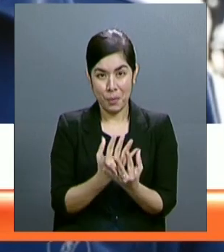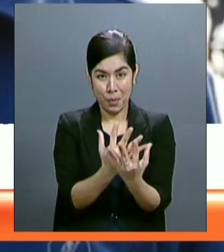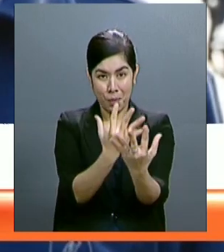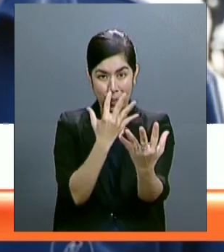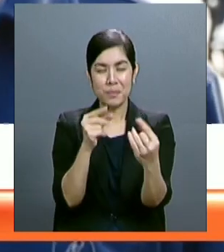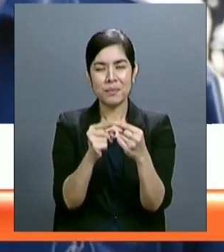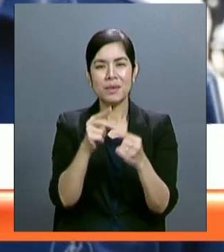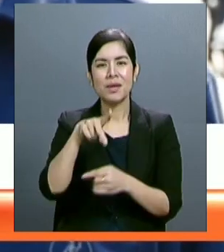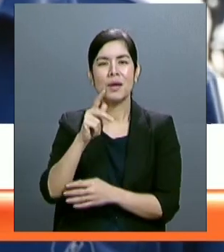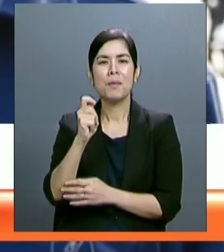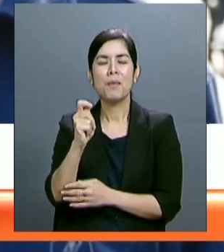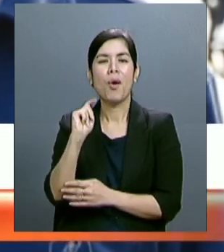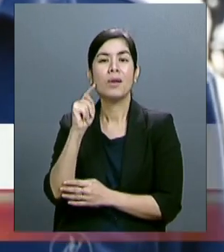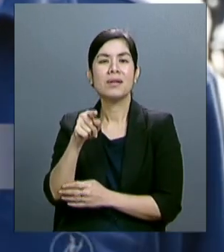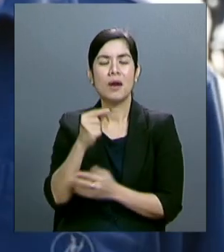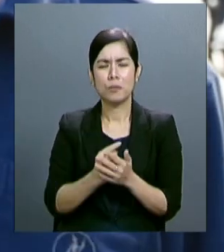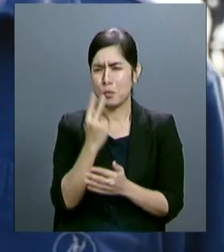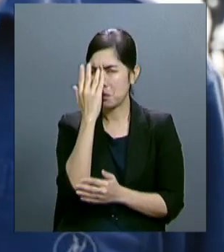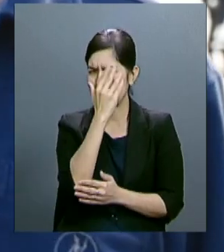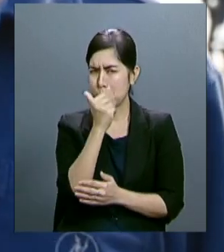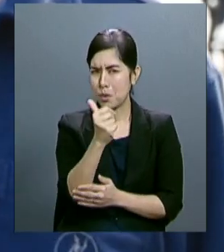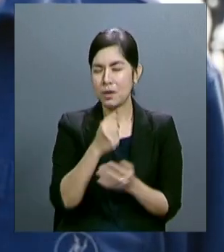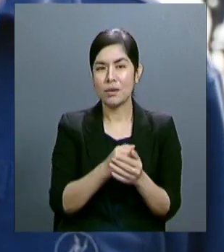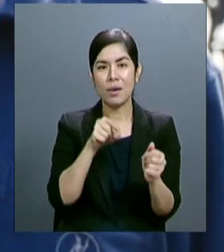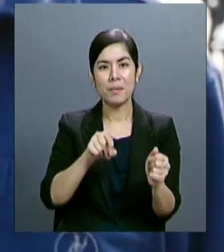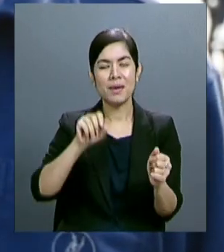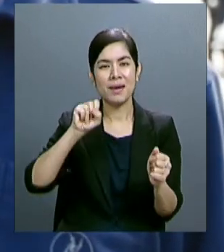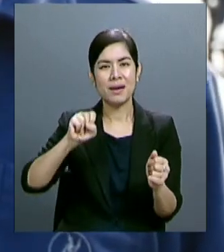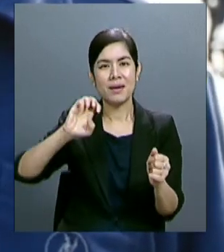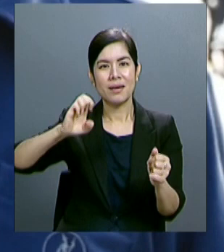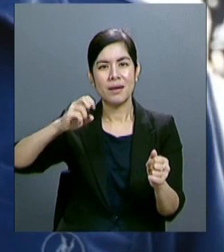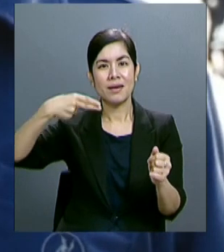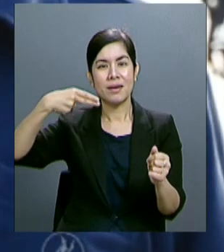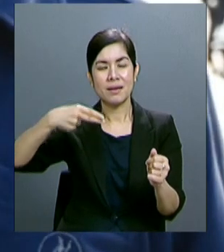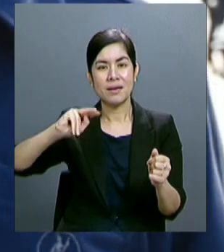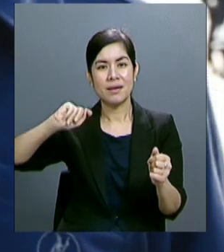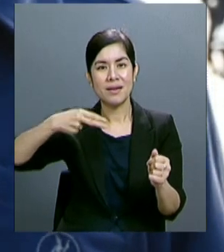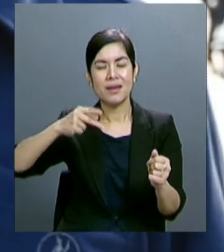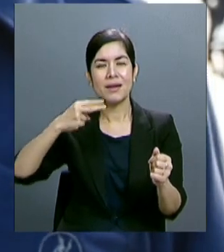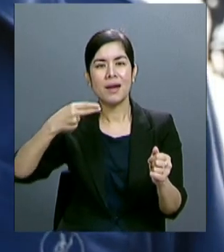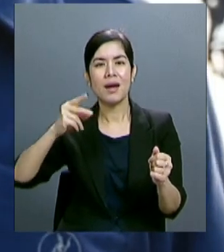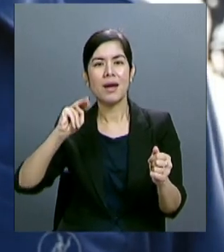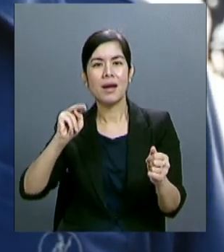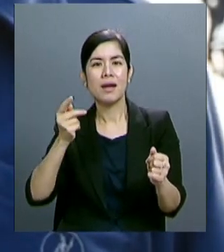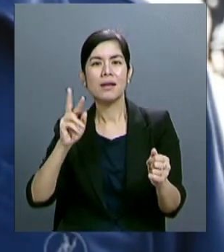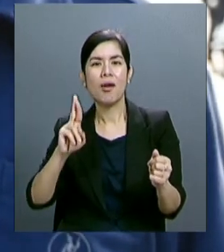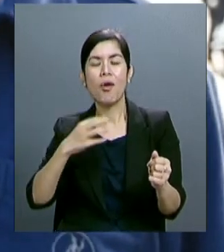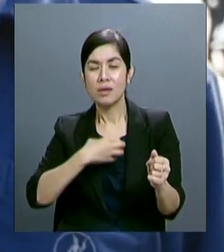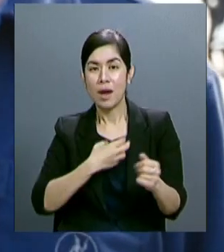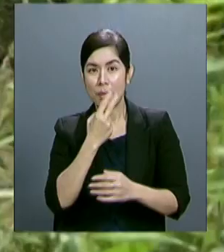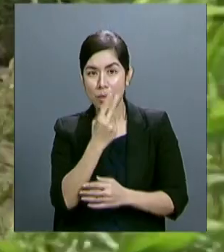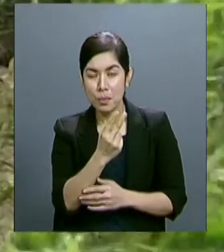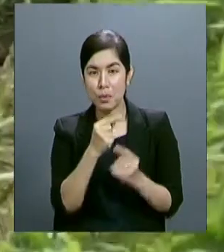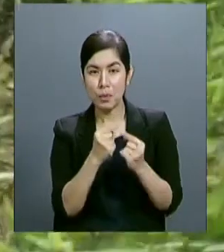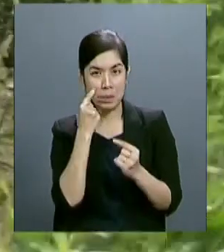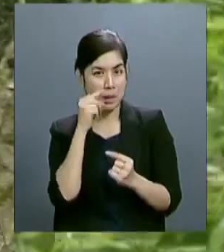อเทืองเนี่ยมันสวยงามของพื้นที่อำเภอสิงหนครนะถึงเลยอยากมาดูด้วยตัวเองแล้วก็มาดูแล้วก็รู้สึกว่